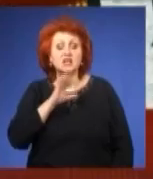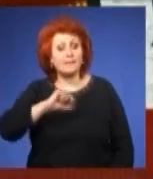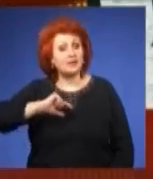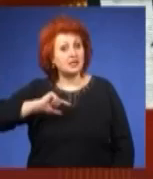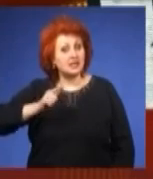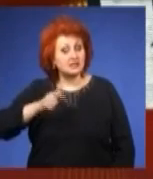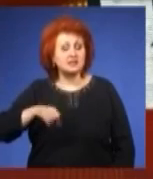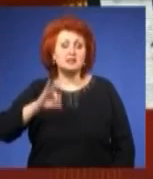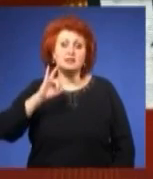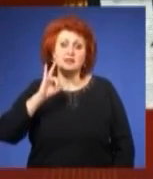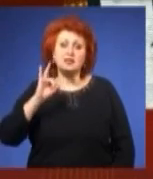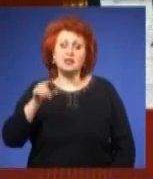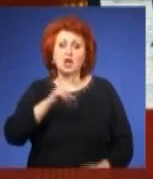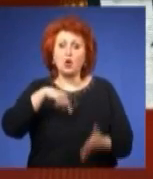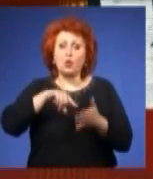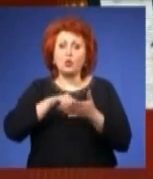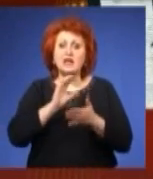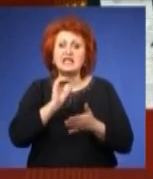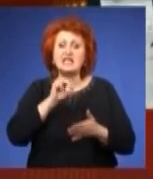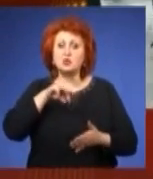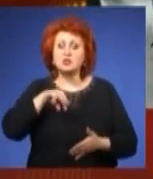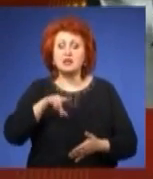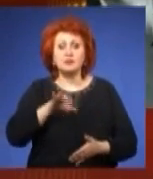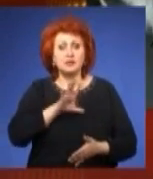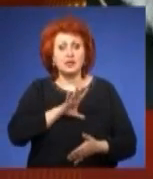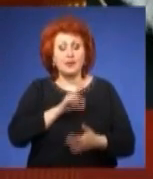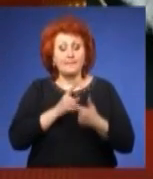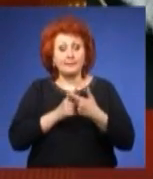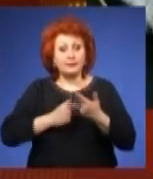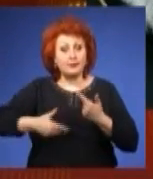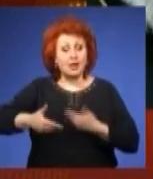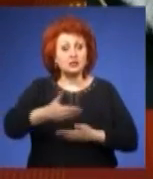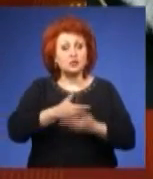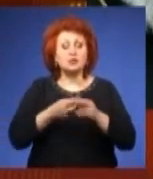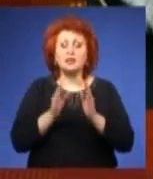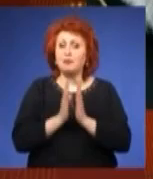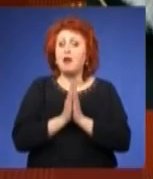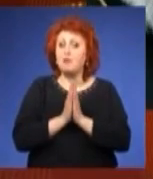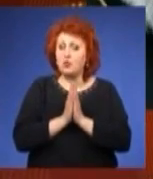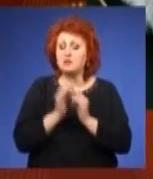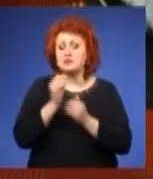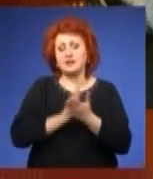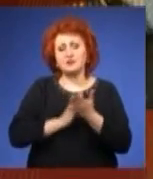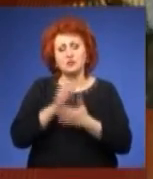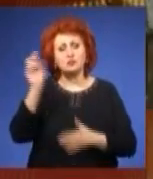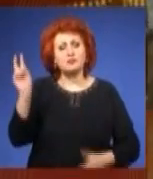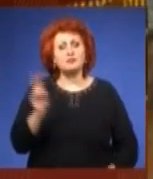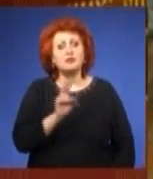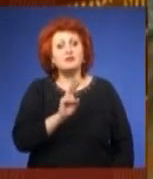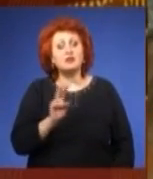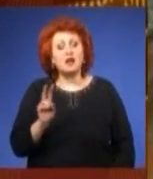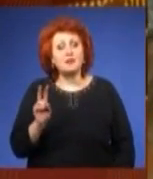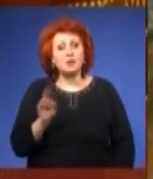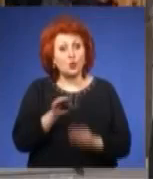женский монастырь и, конечно, Святой Град Иерусалим, где пройдем по крестному пути Христа и помолимся за литургии в храме